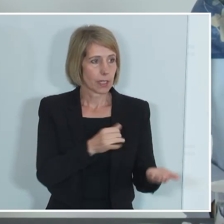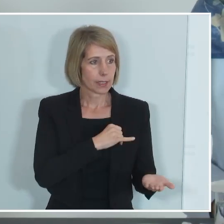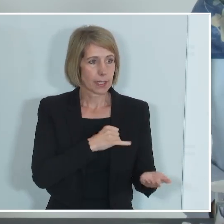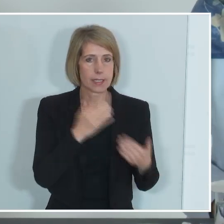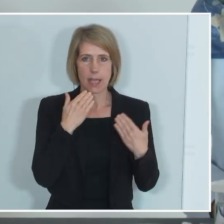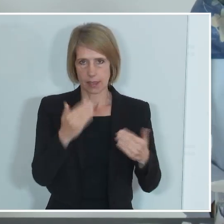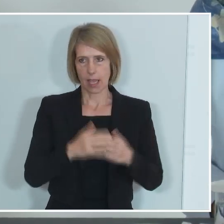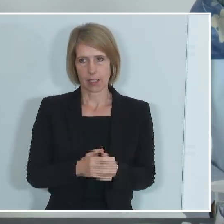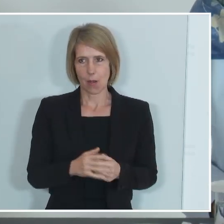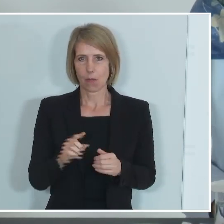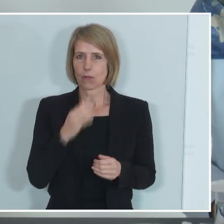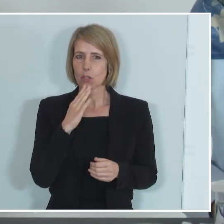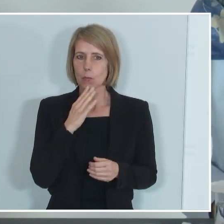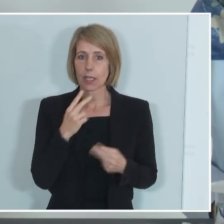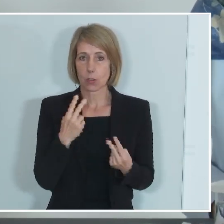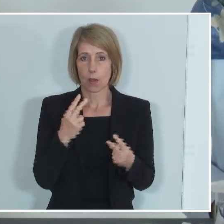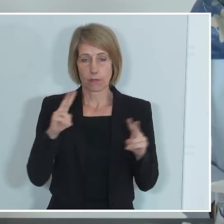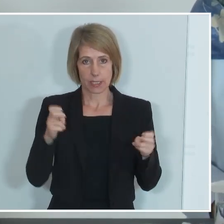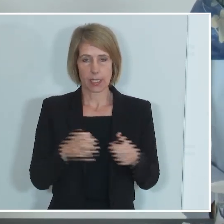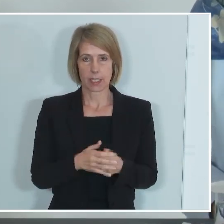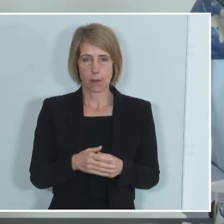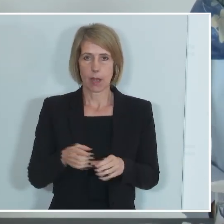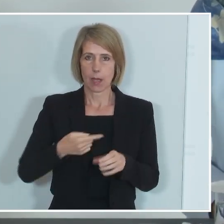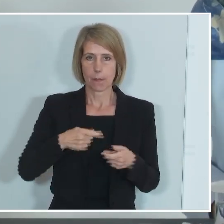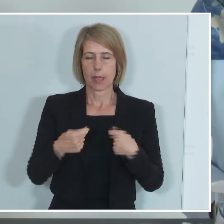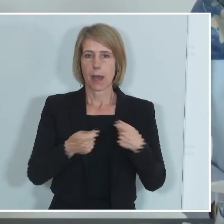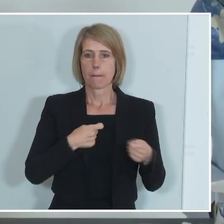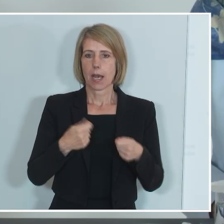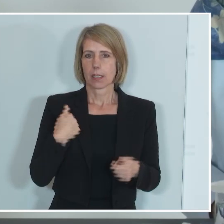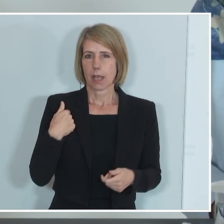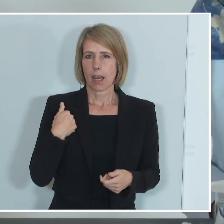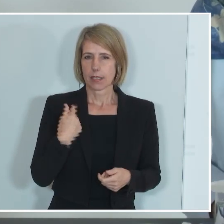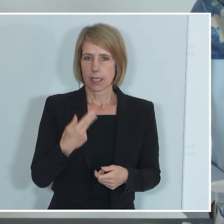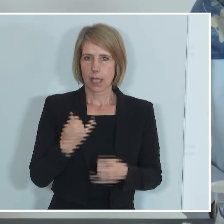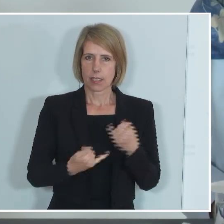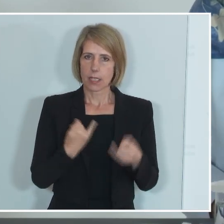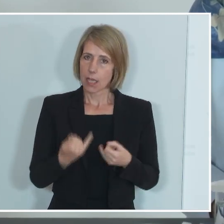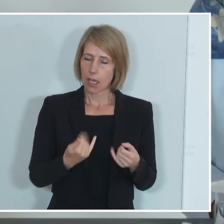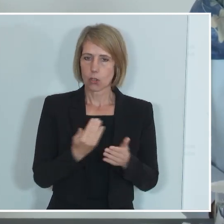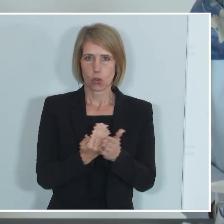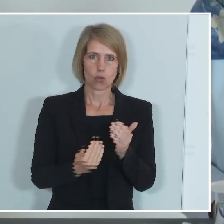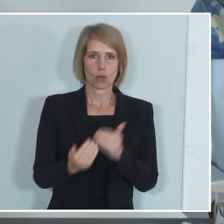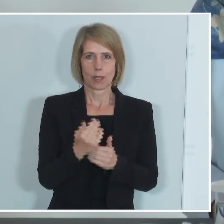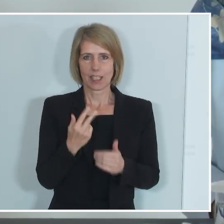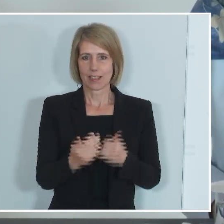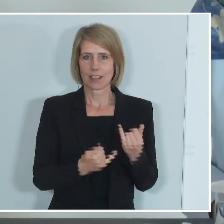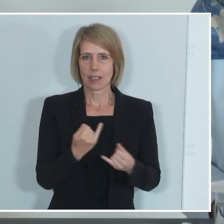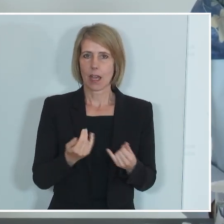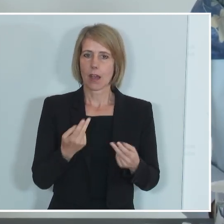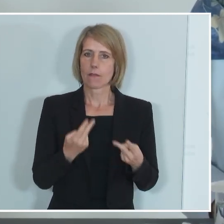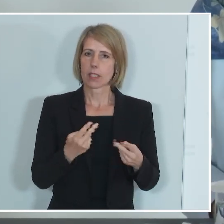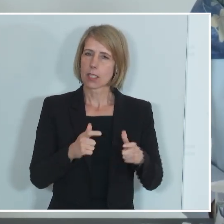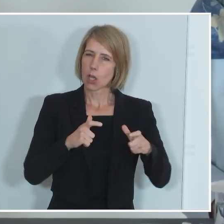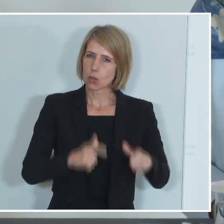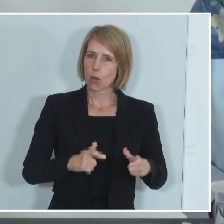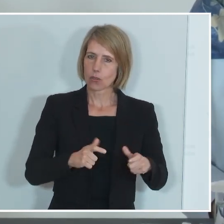Wir sprechen über den Binnenmarkt, der über die letzten 30 Jahre, mehr als 30 Jahre mittlerweile, ein wichtiger Grundstein war für den